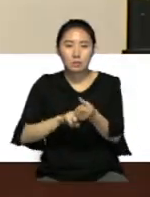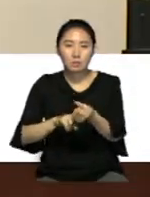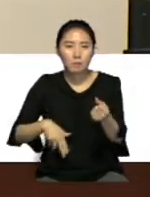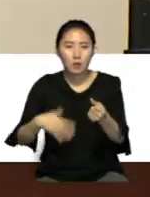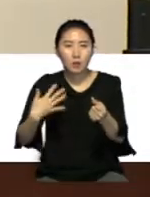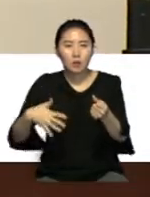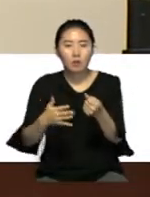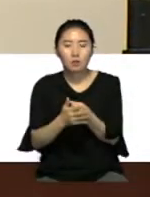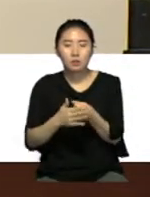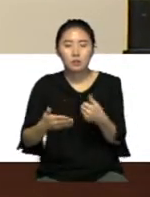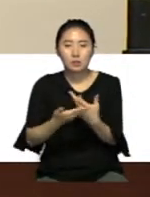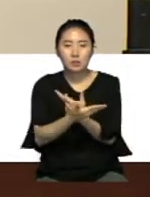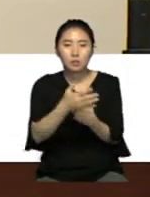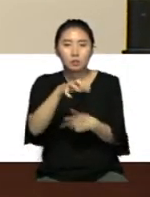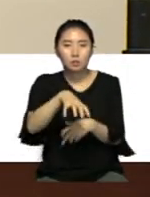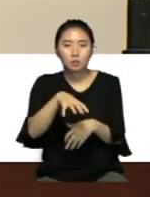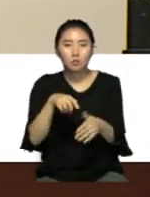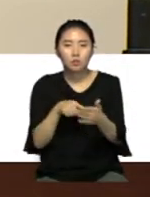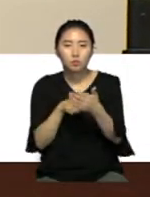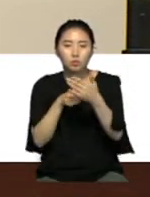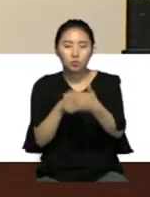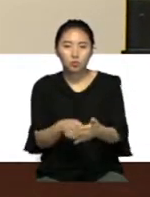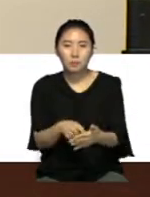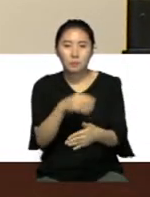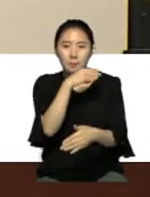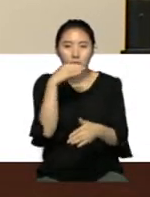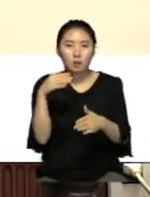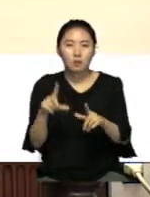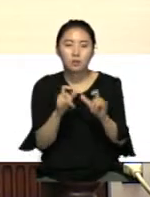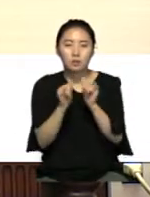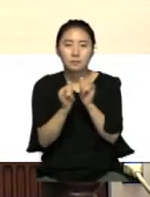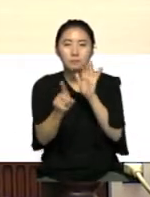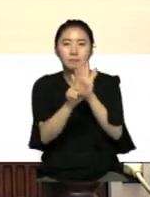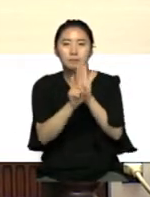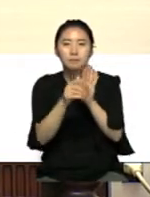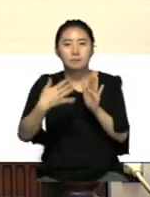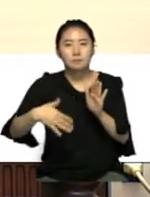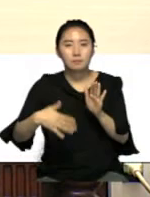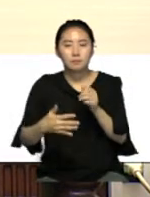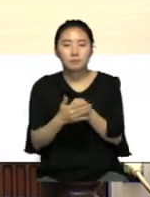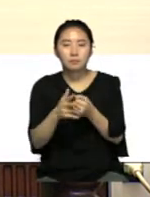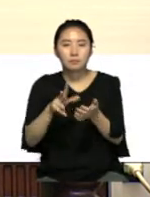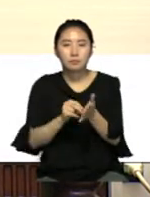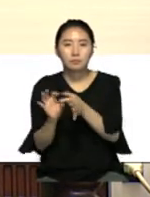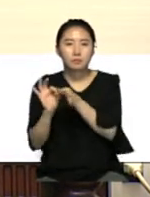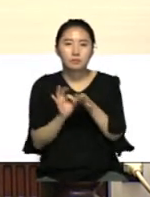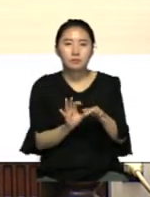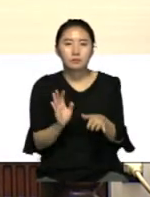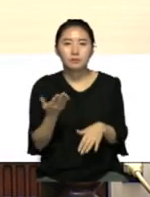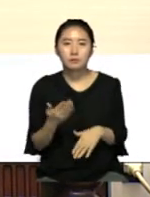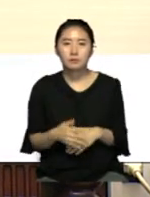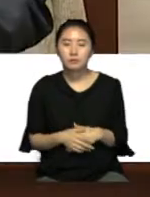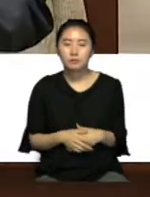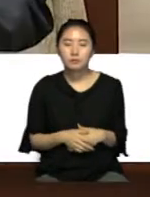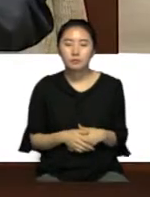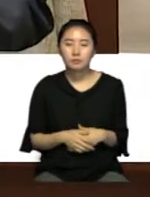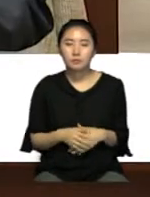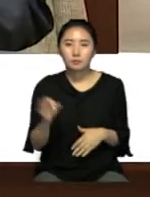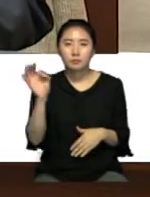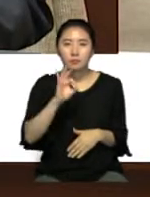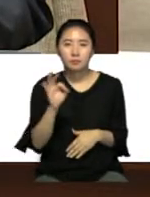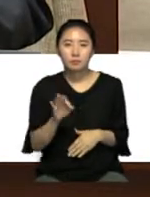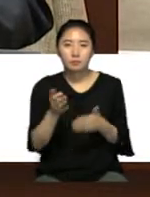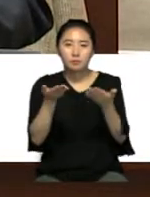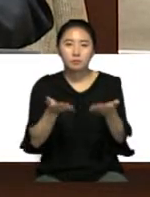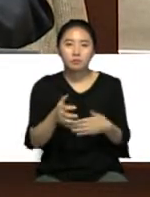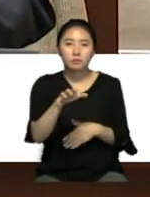중이고 제주도에 휴양소를 추진하는 것도 제대로 주민들에게 알리지 않았다는 게 논란이 되고 있기 때문입니다. 양주